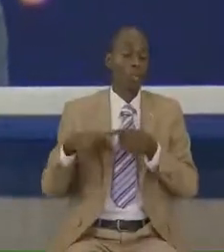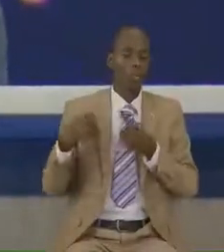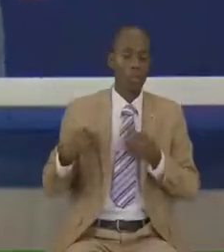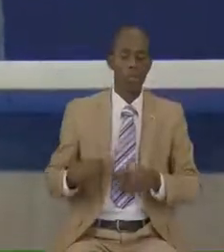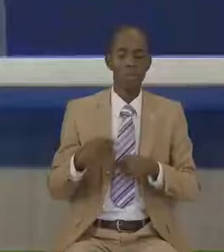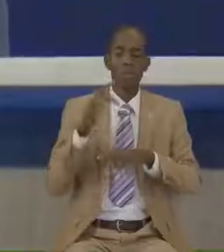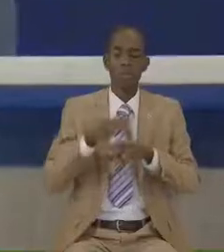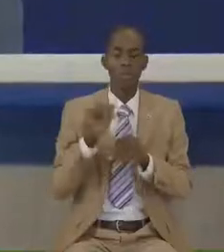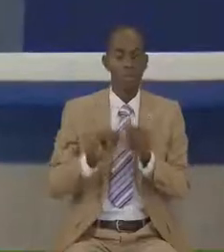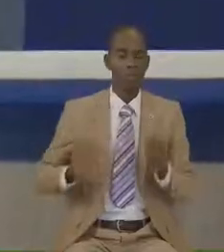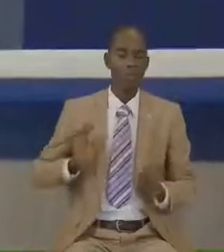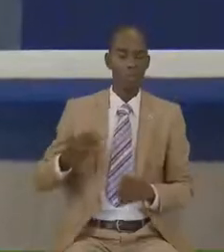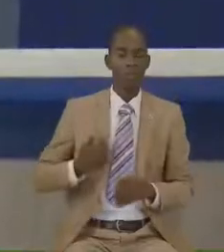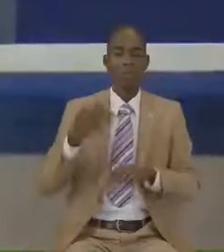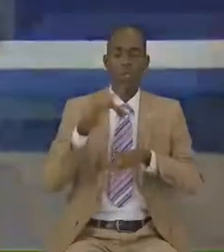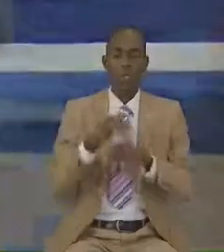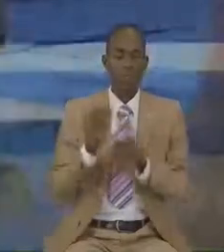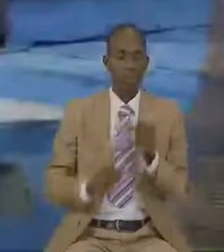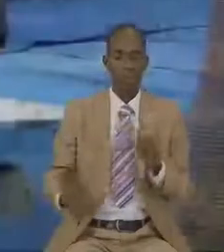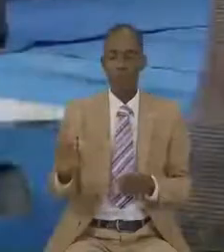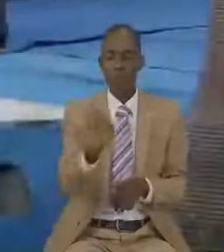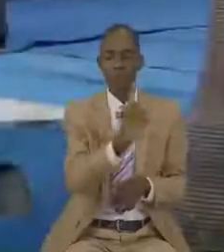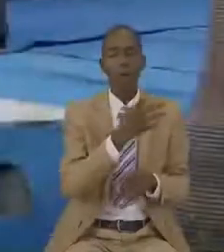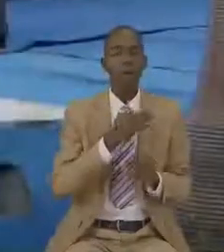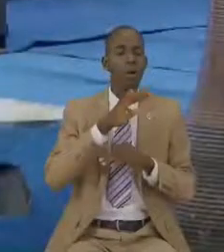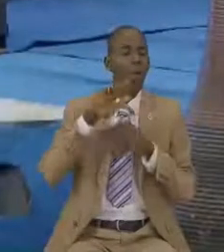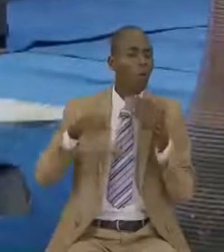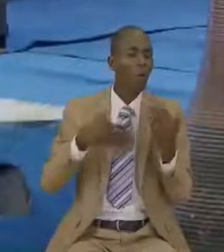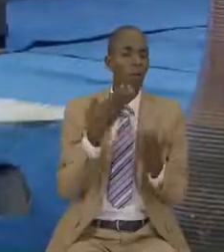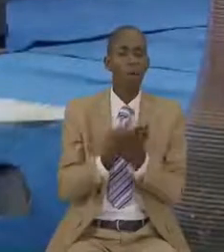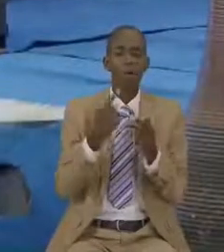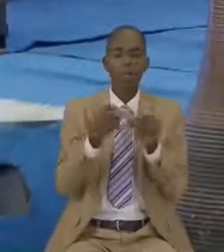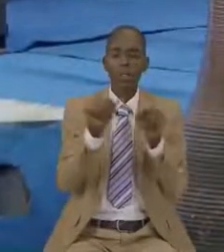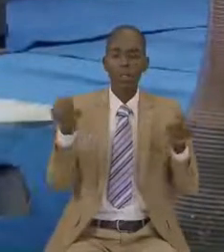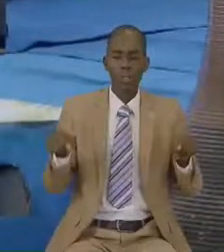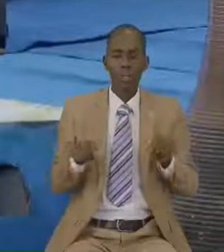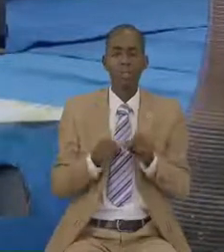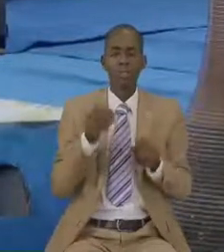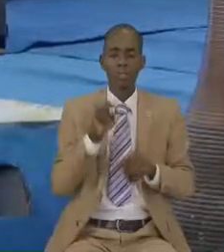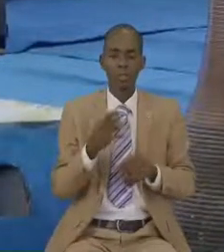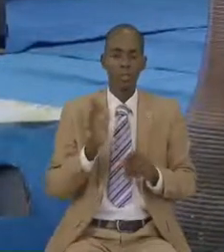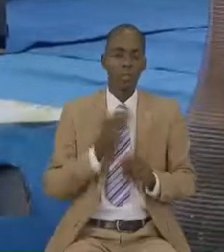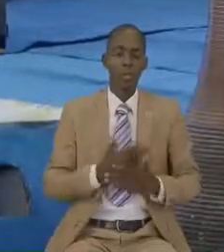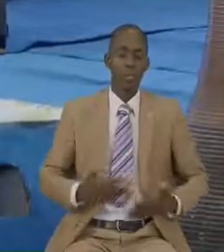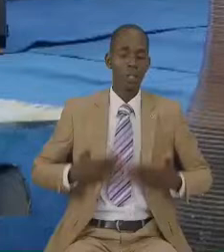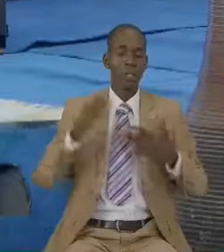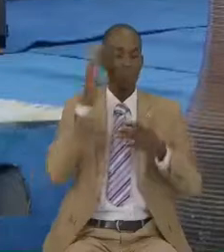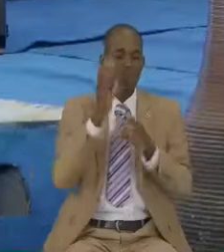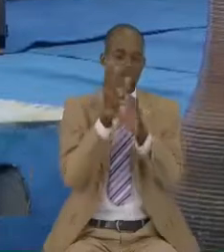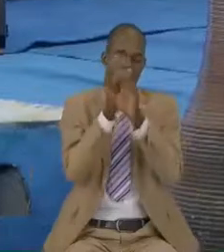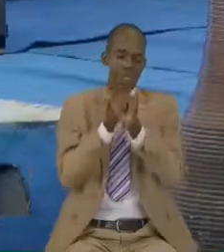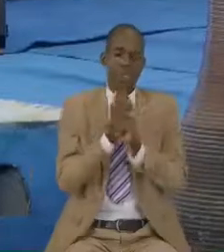tu touches chaque cœur, chaque âme, chacun, et tous les domaines de nos